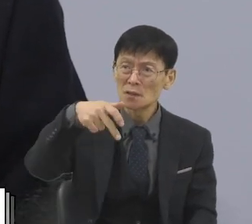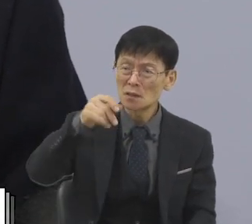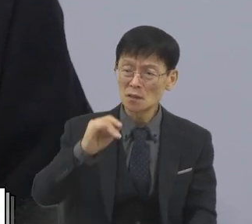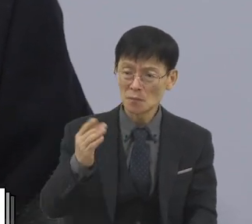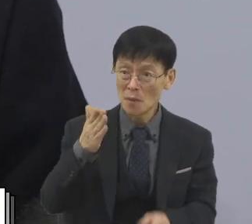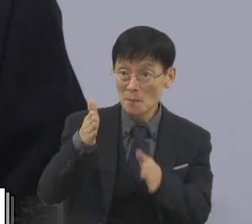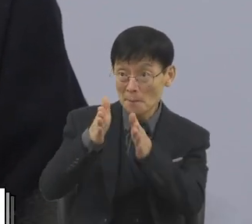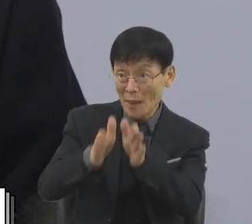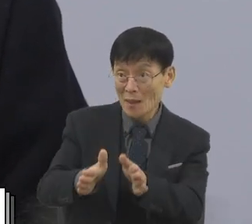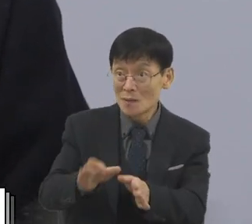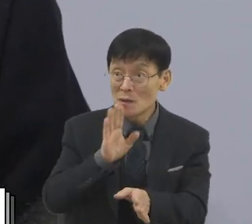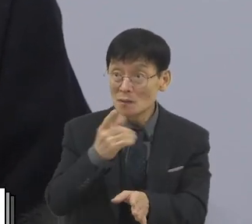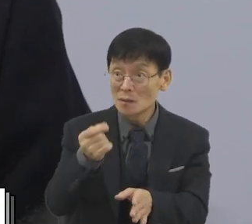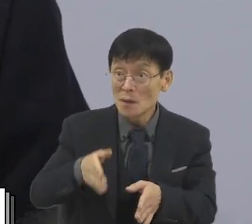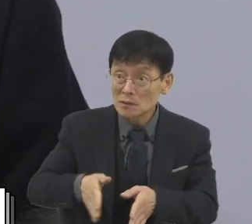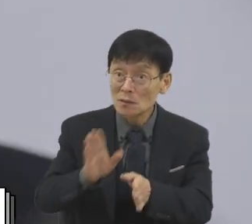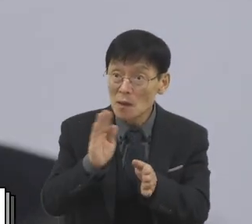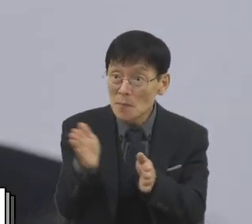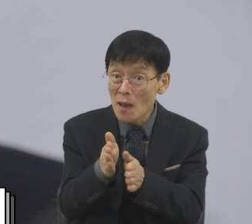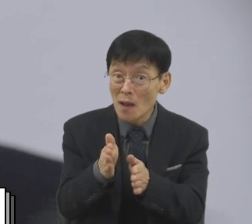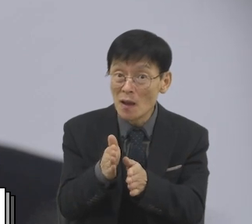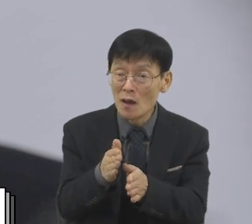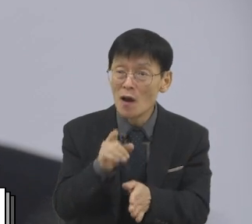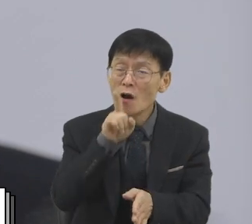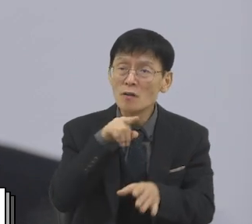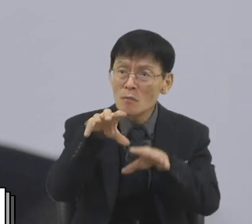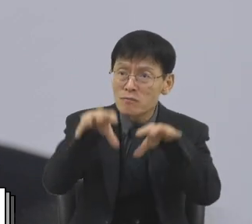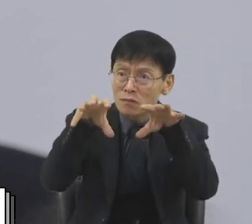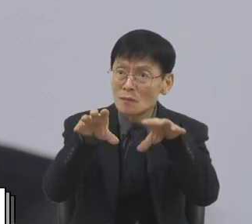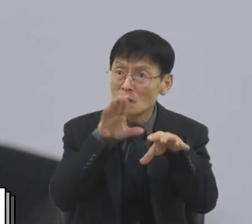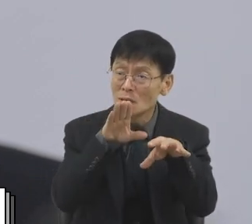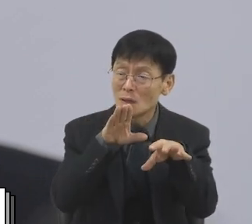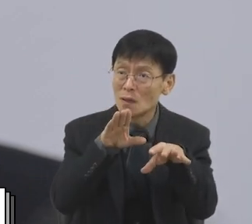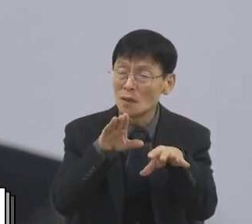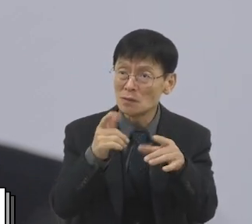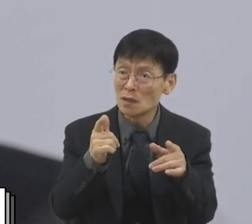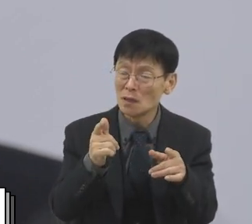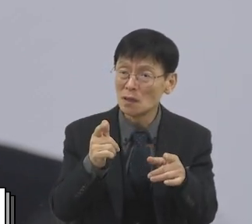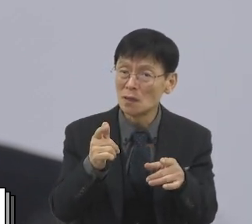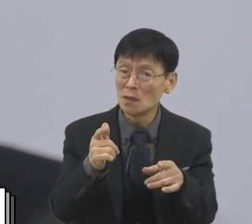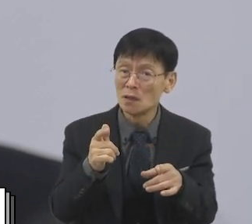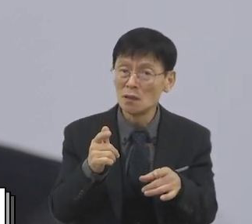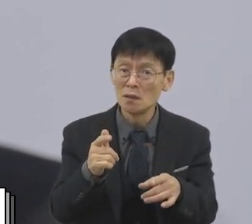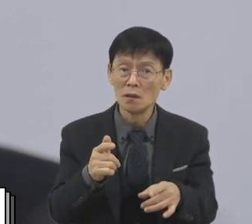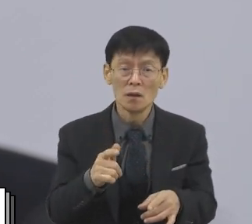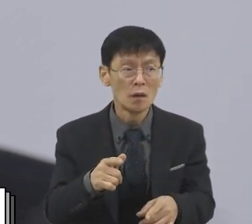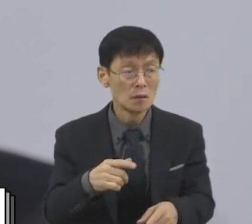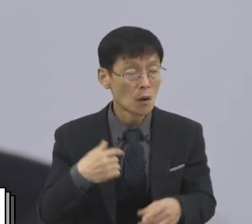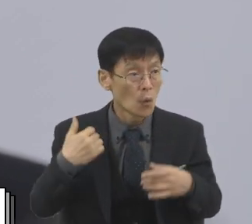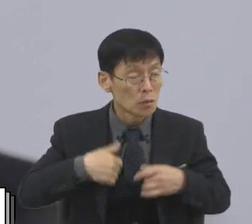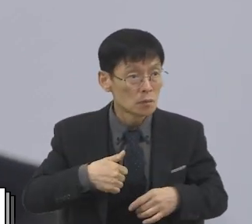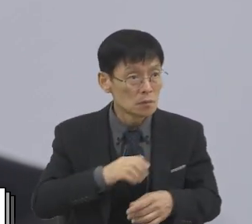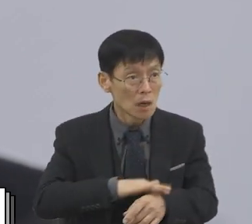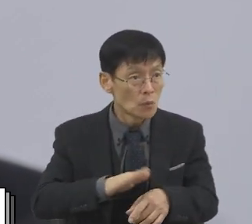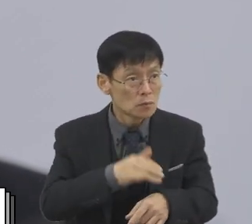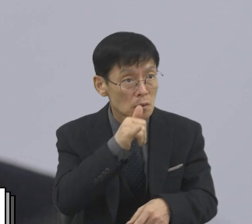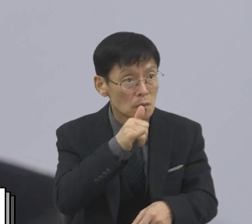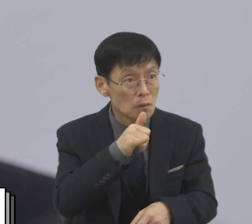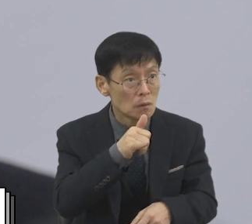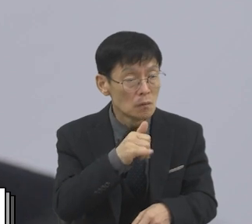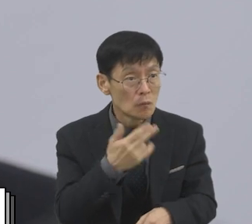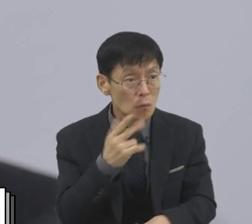스키니진이면 몸매가 드러나는 바지네요. 특히 엉덩이 쪽이 많이 드러날 것 같은데. 피해자의